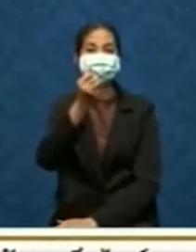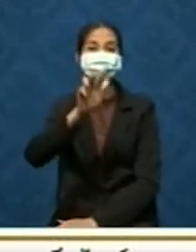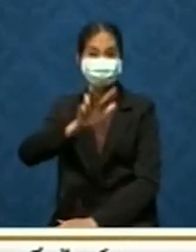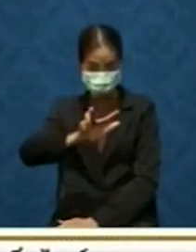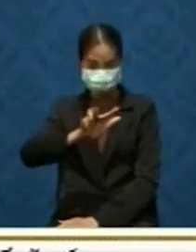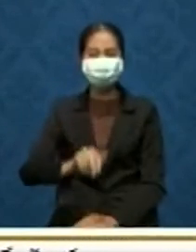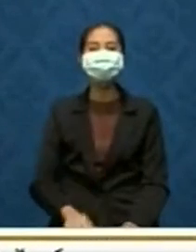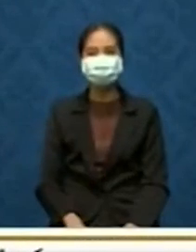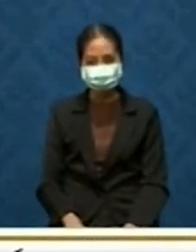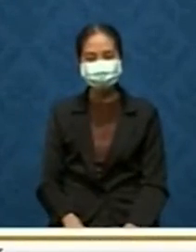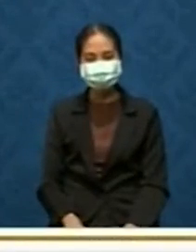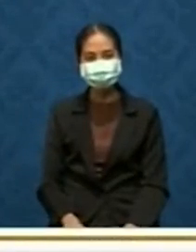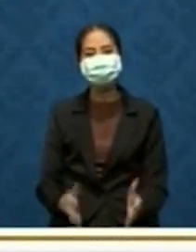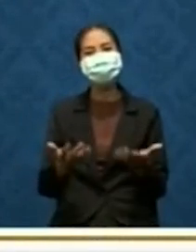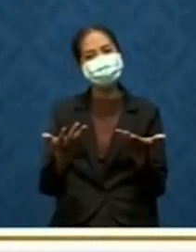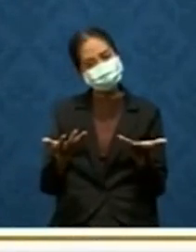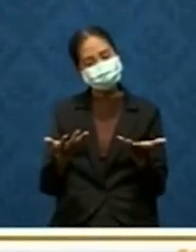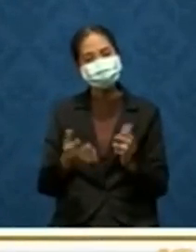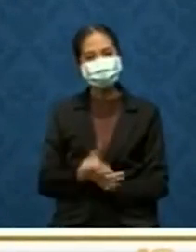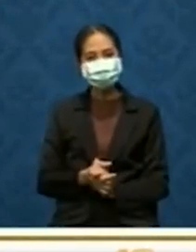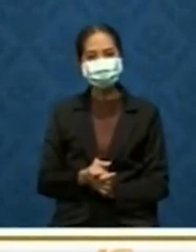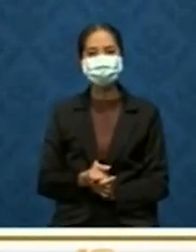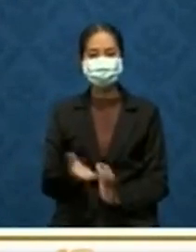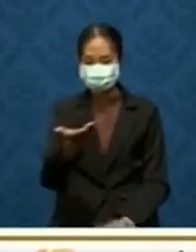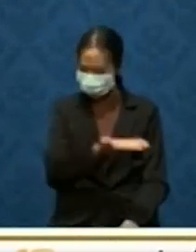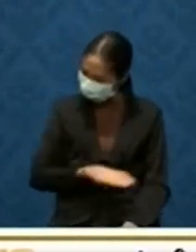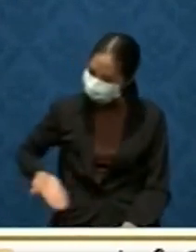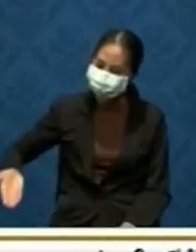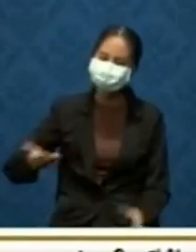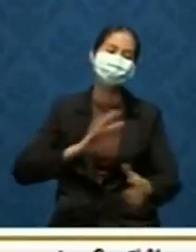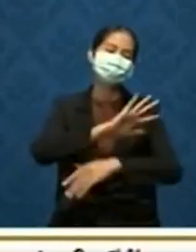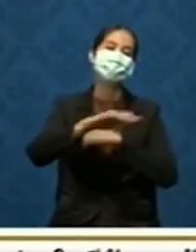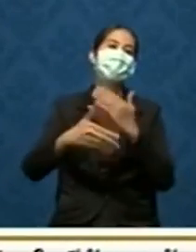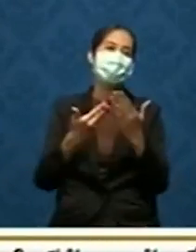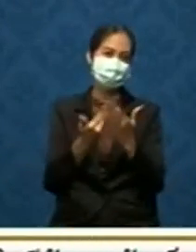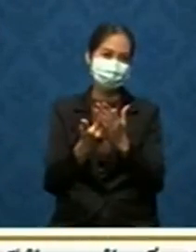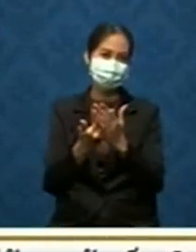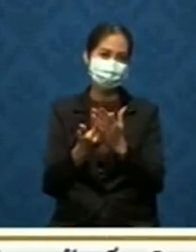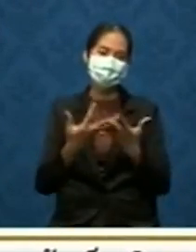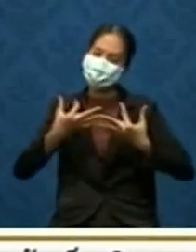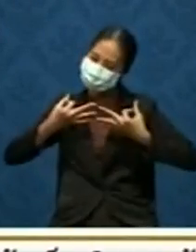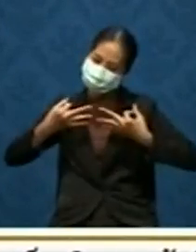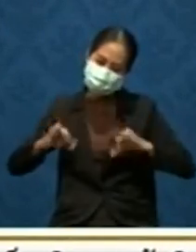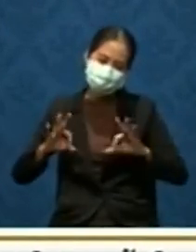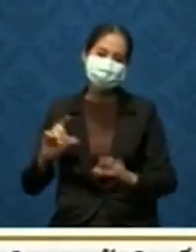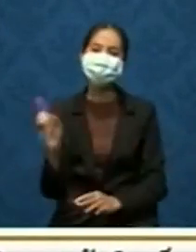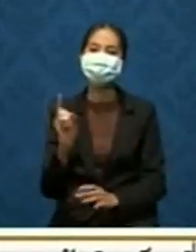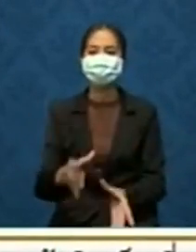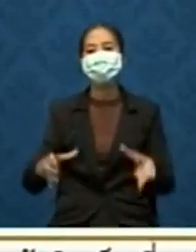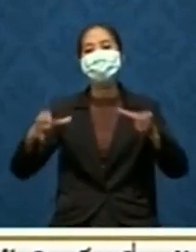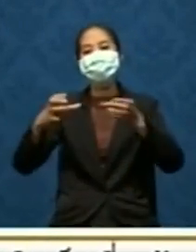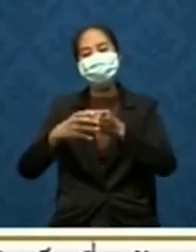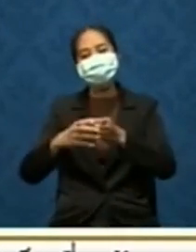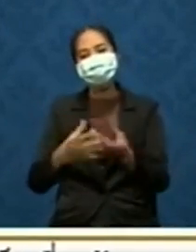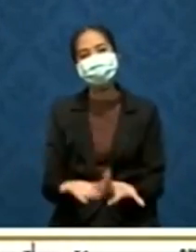เพราะฉะนั้นเรื่องนี้เป็นเรื่องของเราทุกคนในประเทศไทยของนี้ไม่มีอิสระภาพเสรีภาพกับกลุ่มคนใดคนหนึ่ง